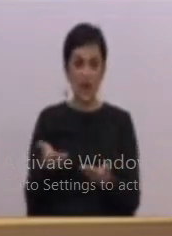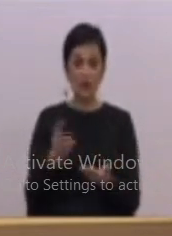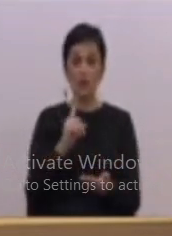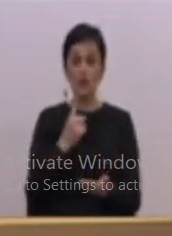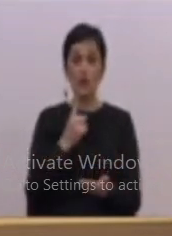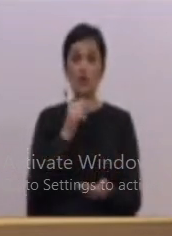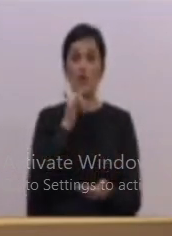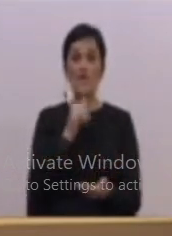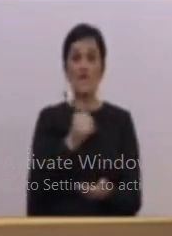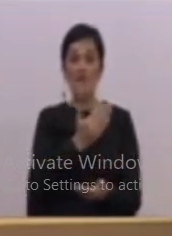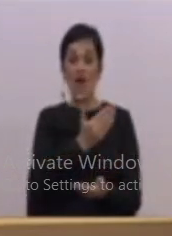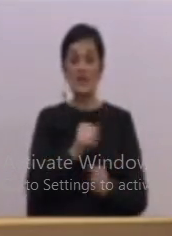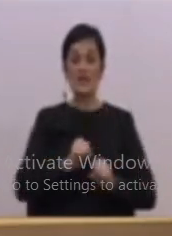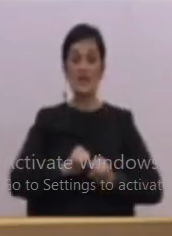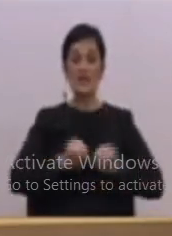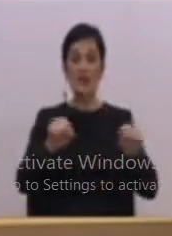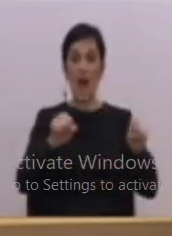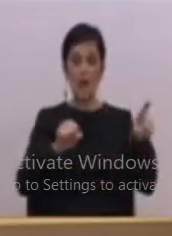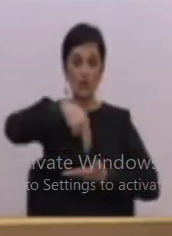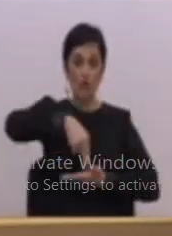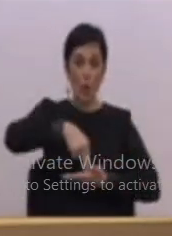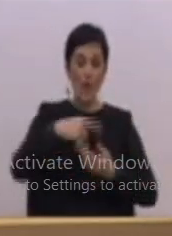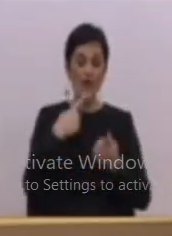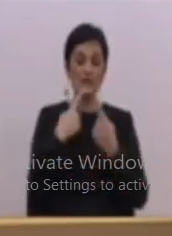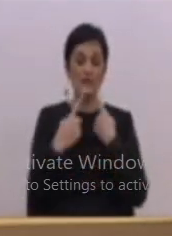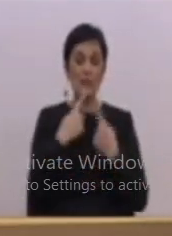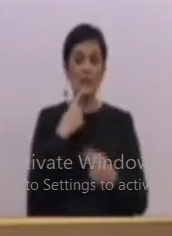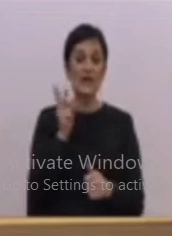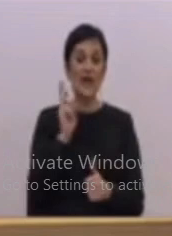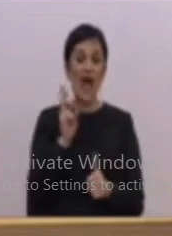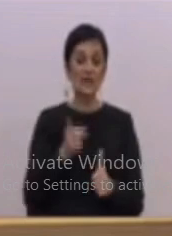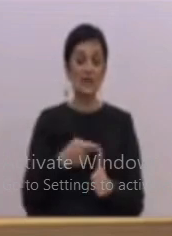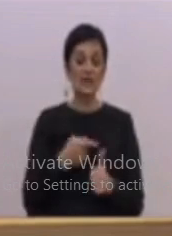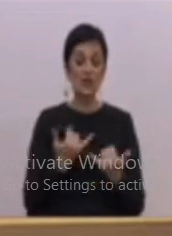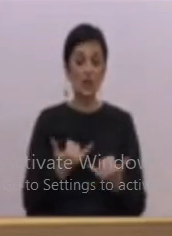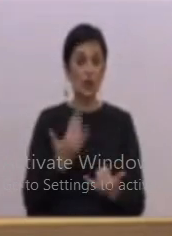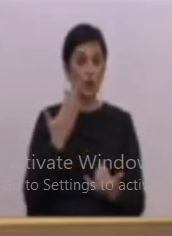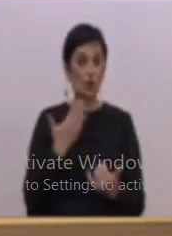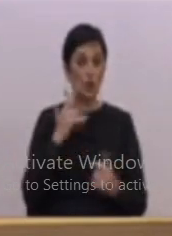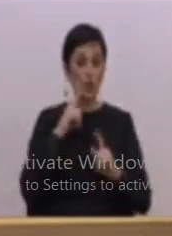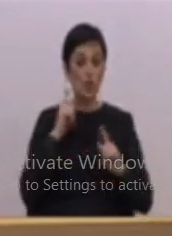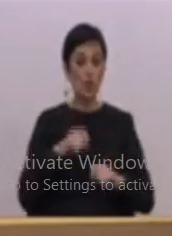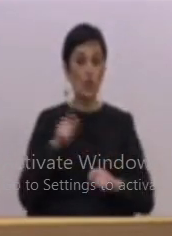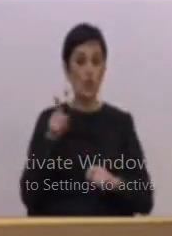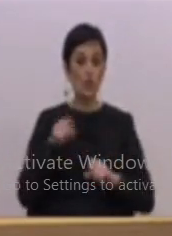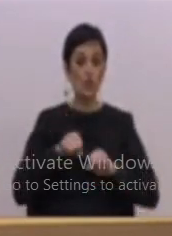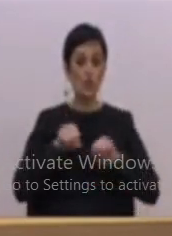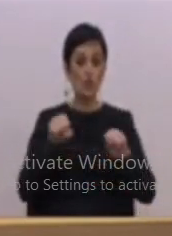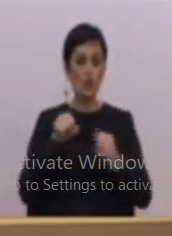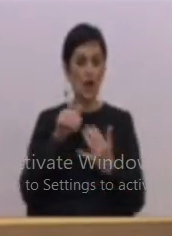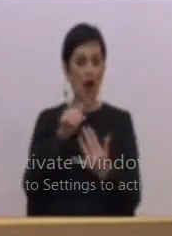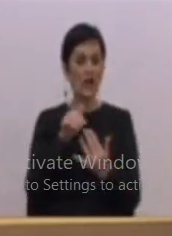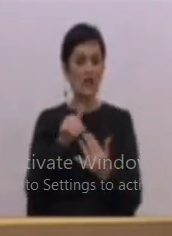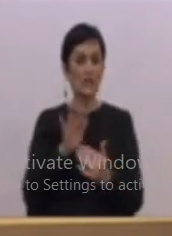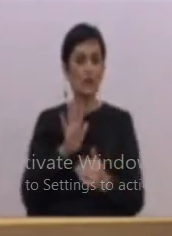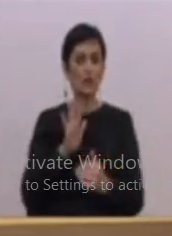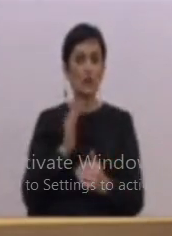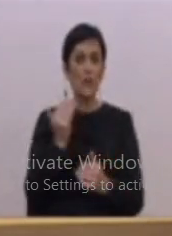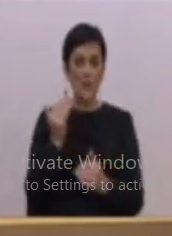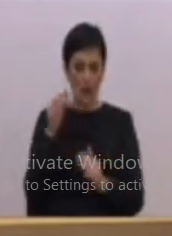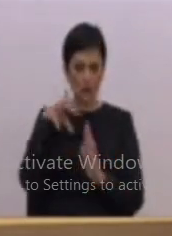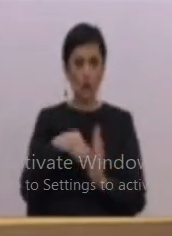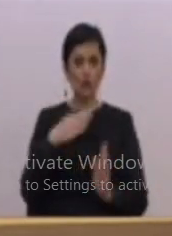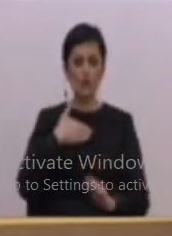ver gabedavdi shen dgomas da saubdidati statuze dges ro ukrainashi gmirulat ari brzodnen mat shoris